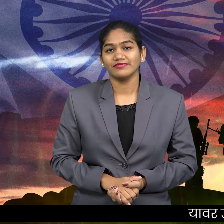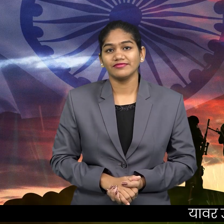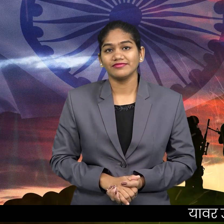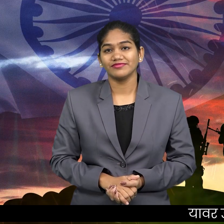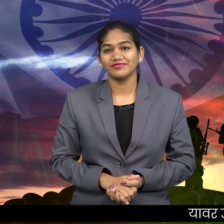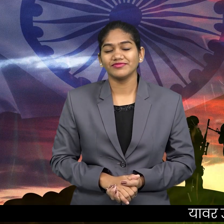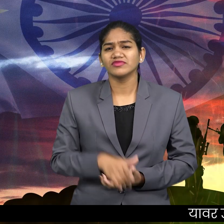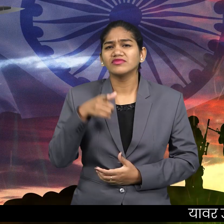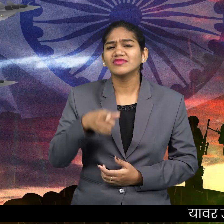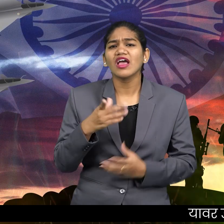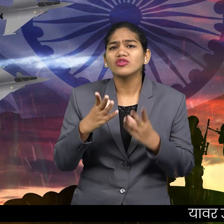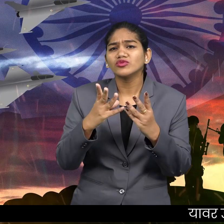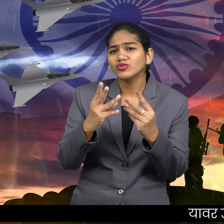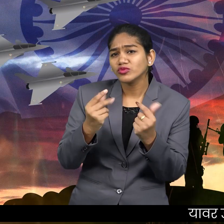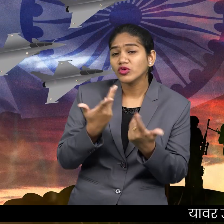यावर उपाय काय आहेत